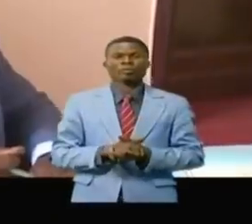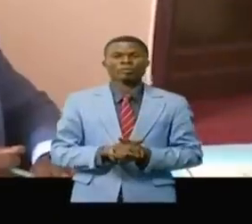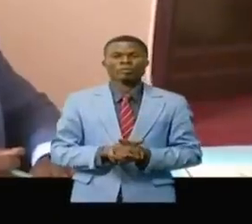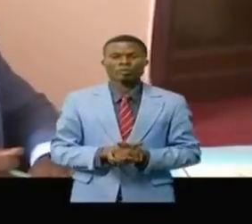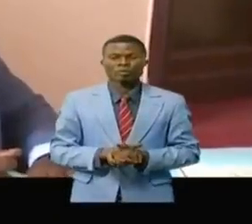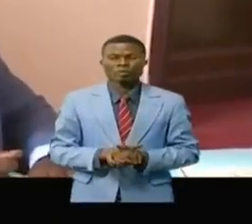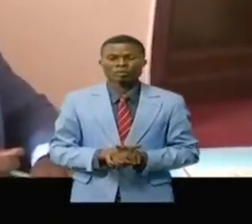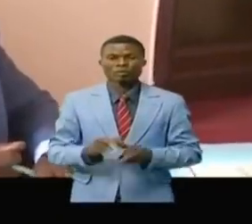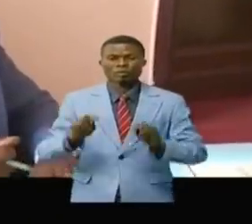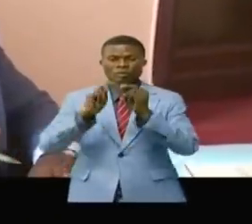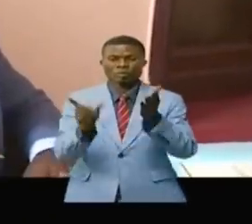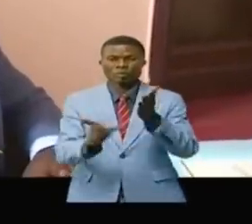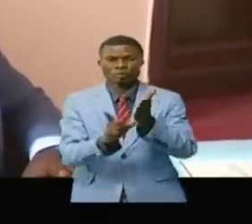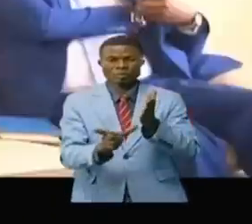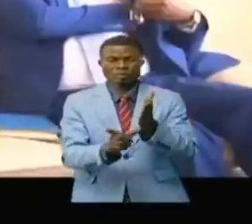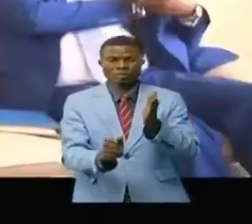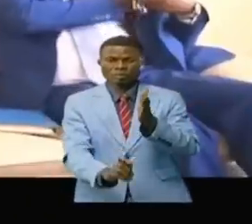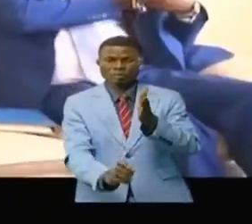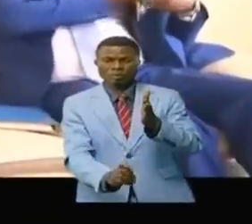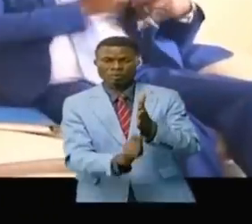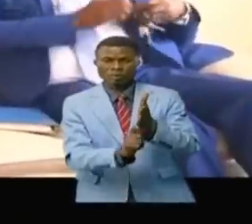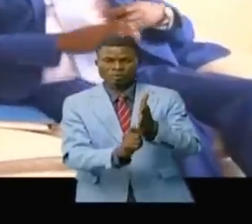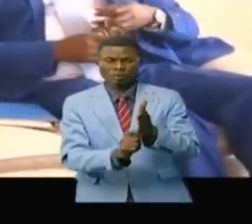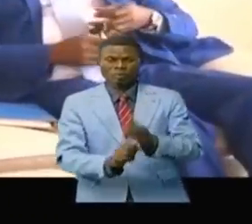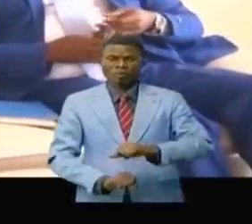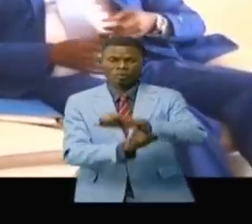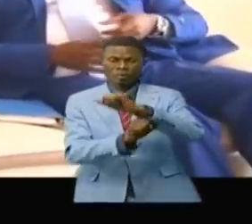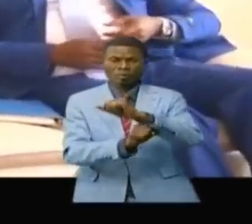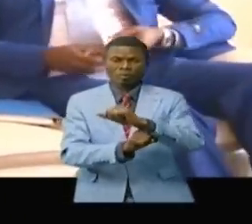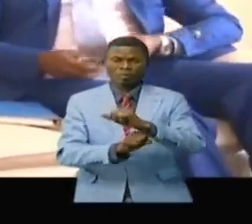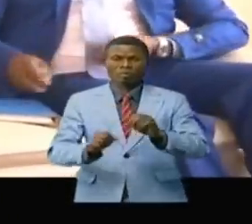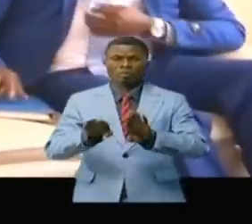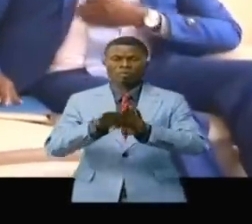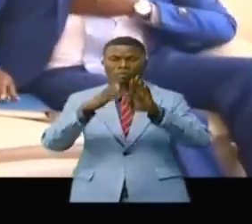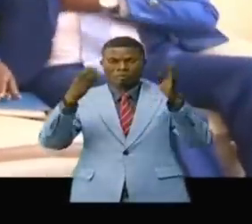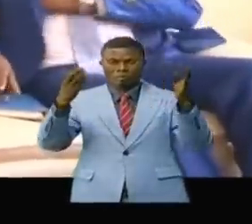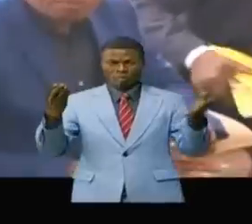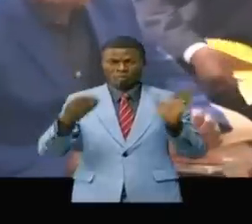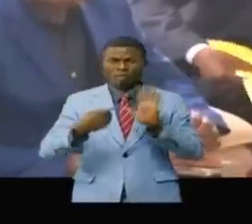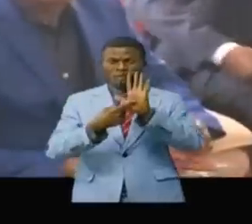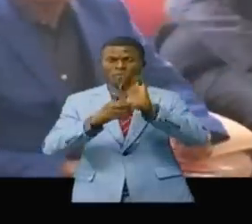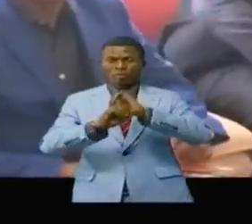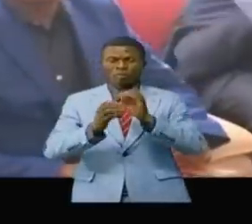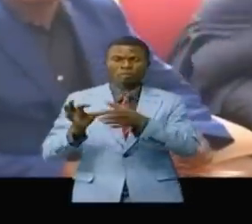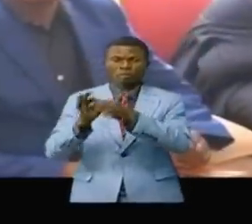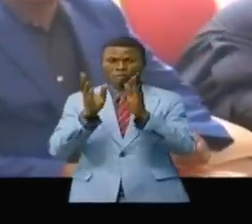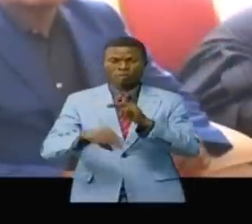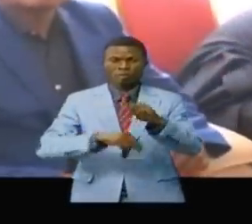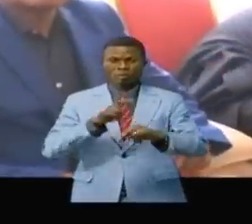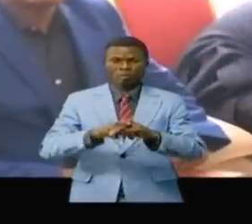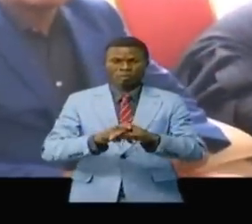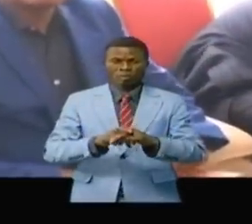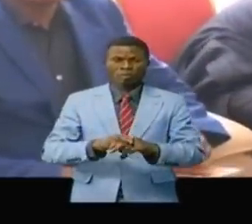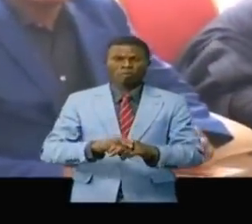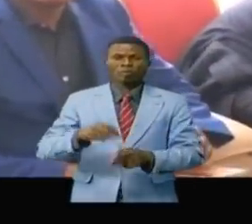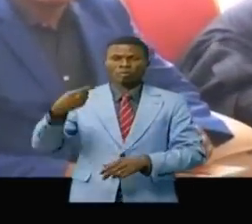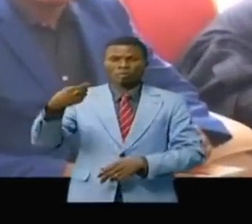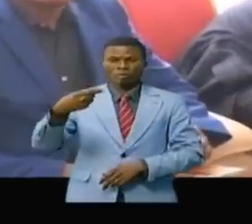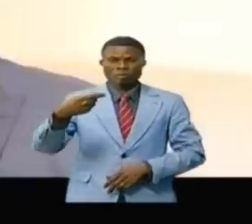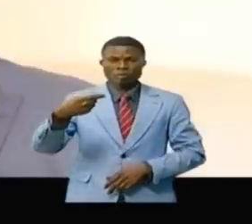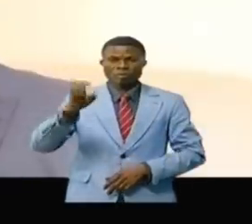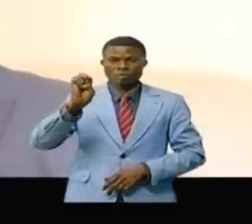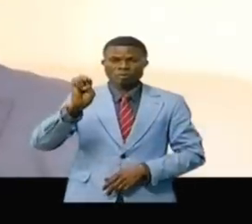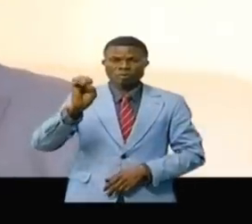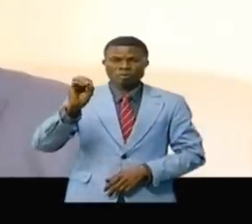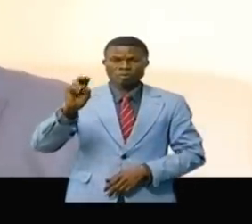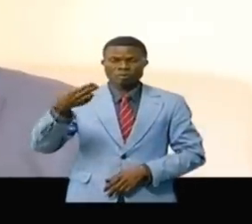De la cellule technique d'appui à la décentralisation, genre et transparence, conduite par son coordonnateur national Georges Kazadi, a été